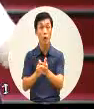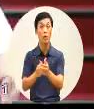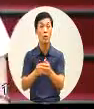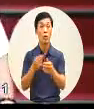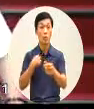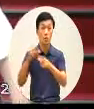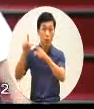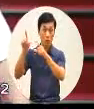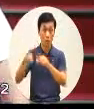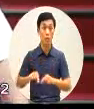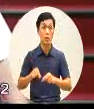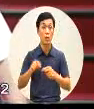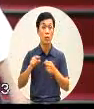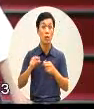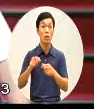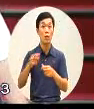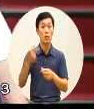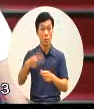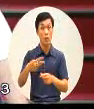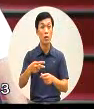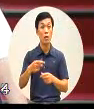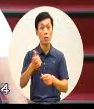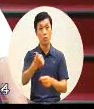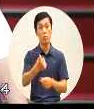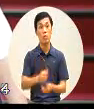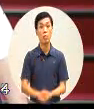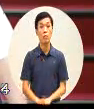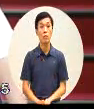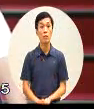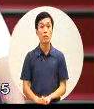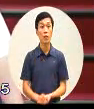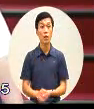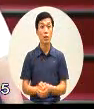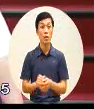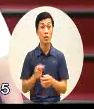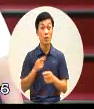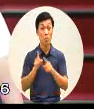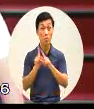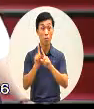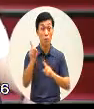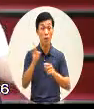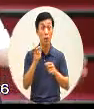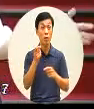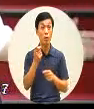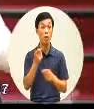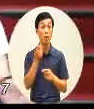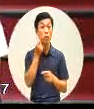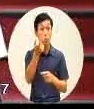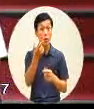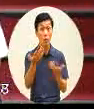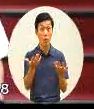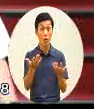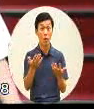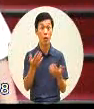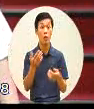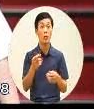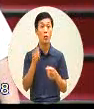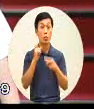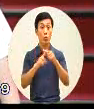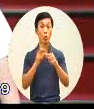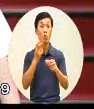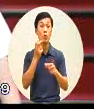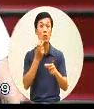要依照他来做，不是很好吗？敢有差那个半当？中央说年底要定一个办法出